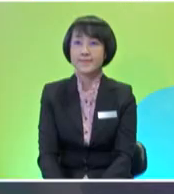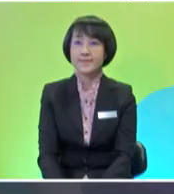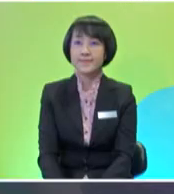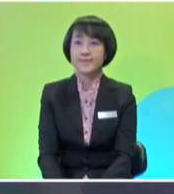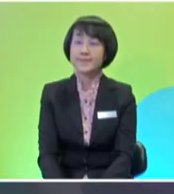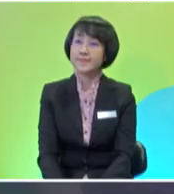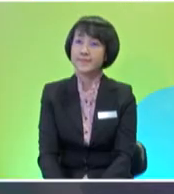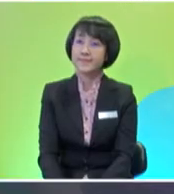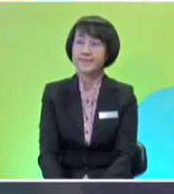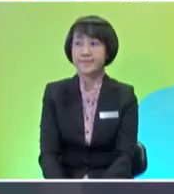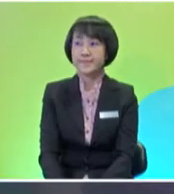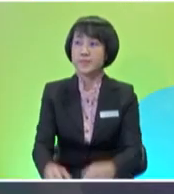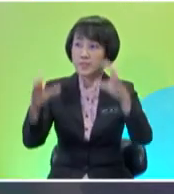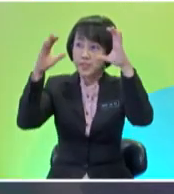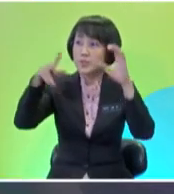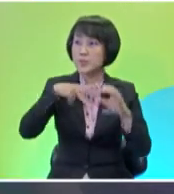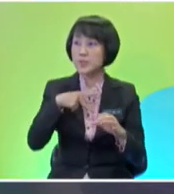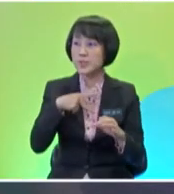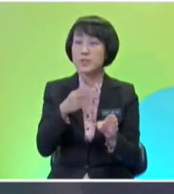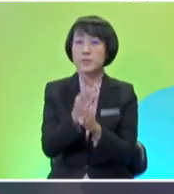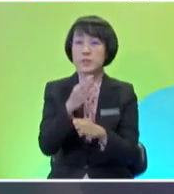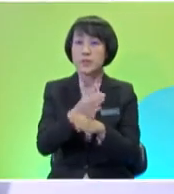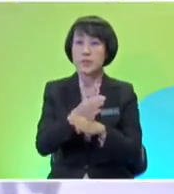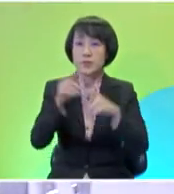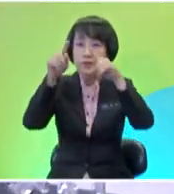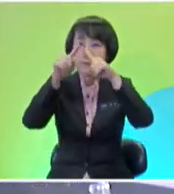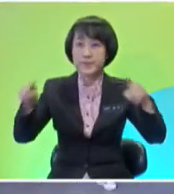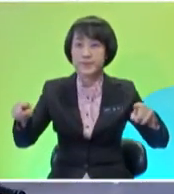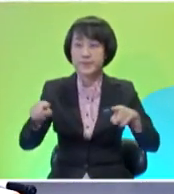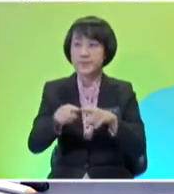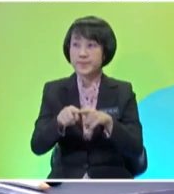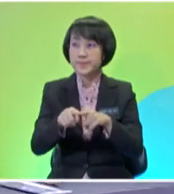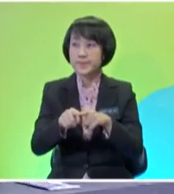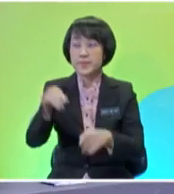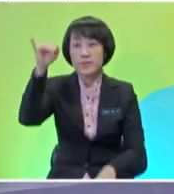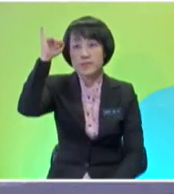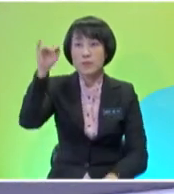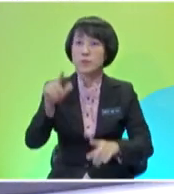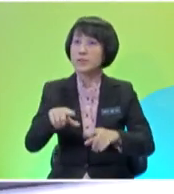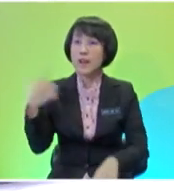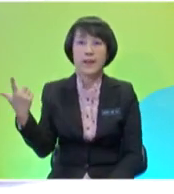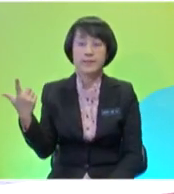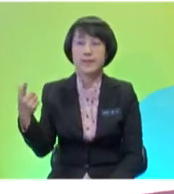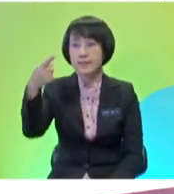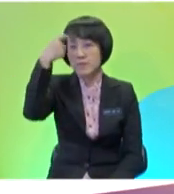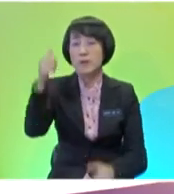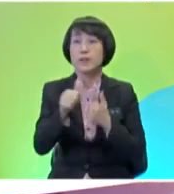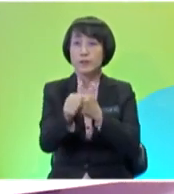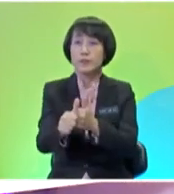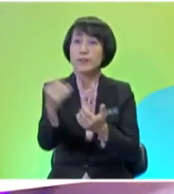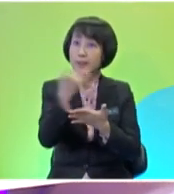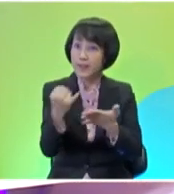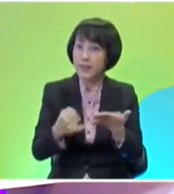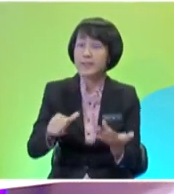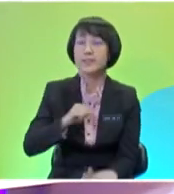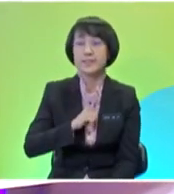dia. Okey, yang cikgu punya ni bentuk segi tiga. Mm-hmm. Okey, kalau Ifannya berbezalah sebab kita bergantung pada lakaran Ifan. Betul juga. Okey, macam saya